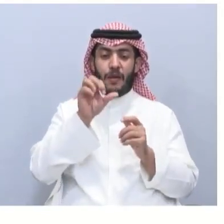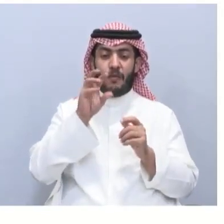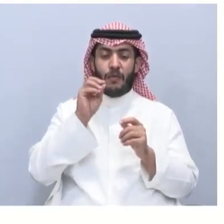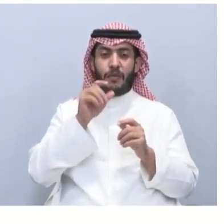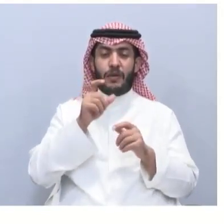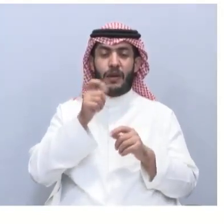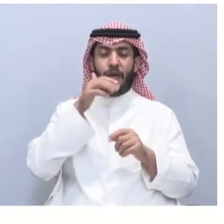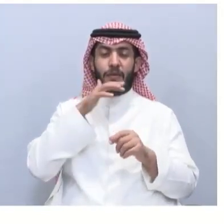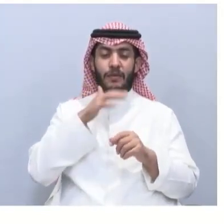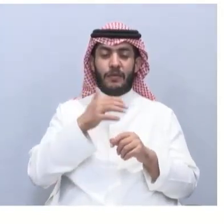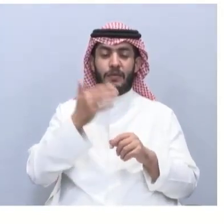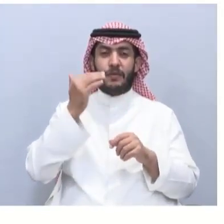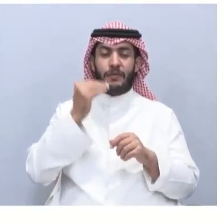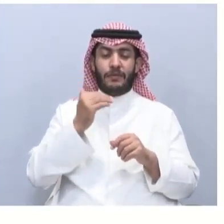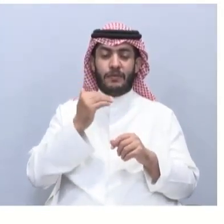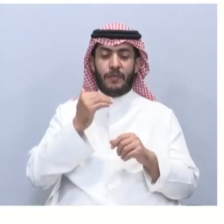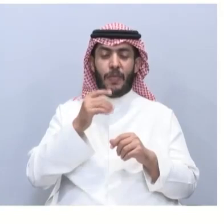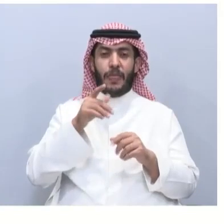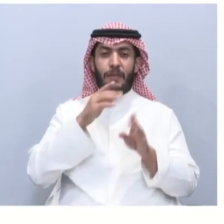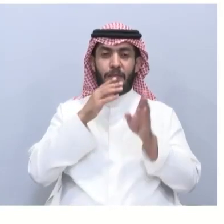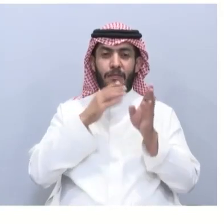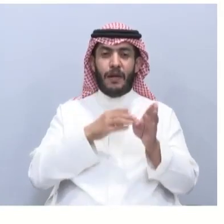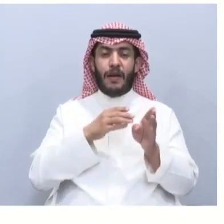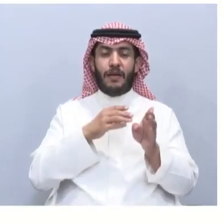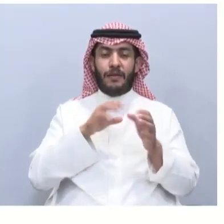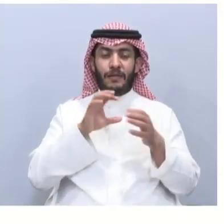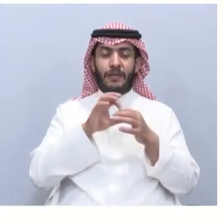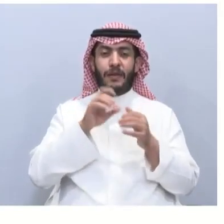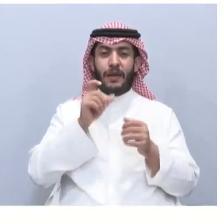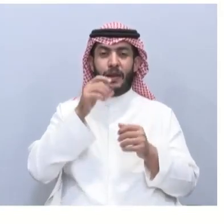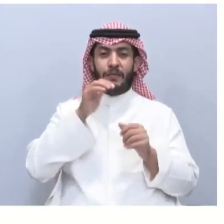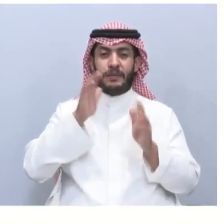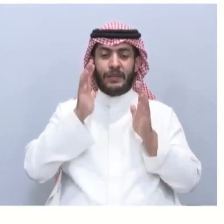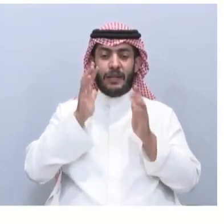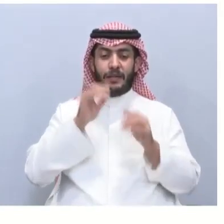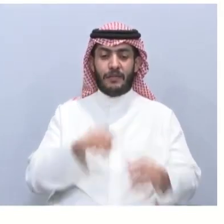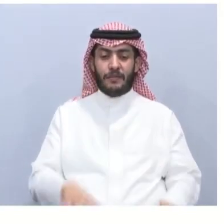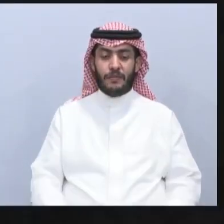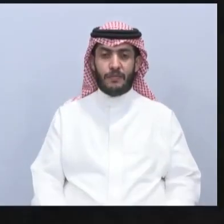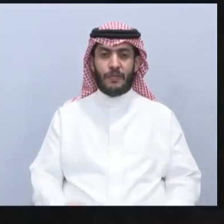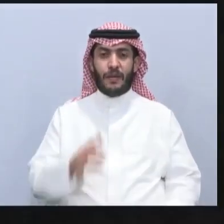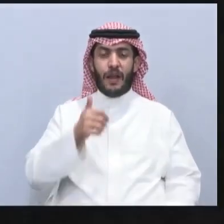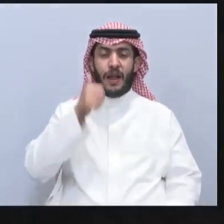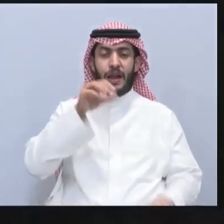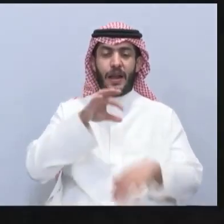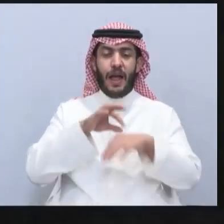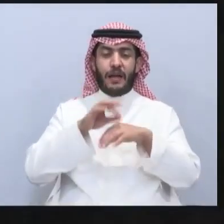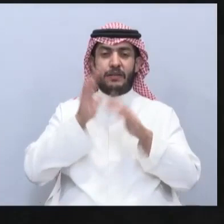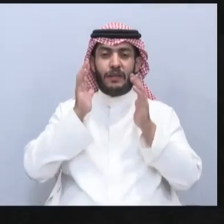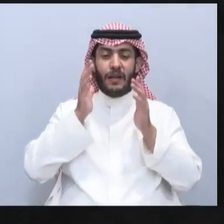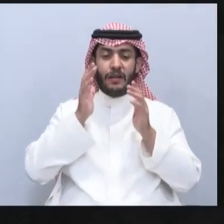صلى الله عليه وسلم ولذلك اقتدى بالنبي صلى الله عليه وسلم في صلاته كان احسن الناس